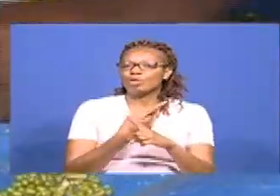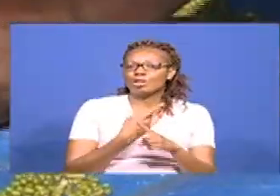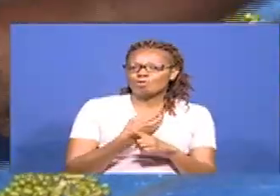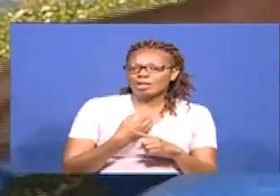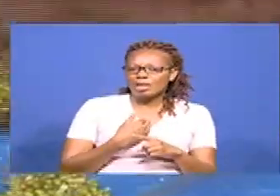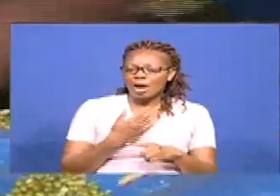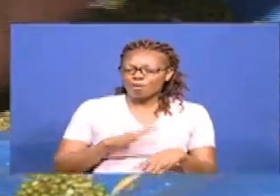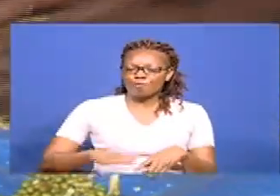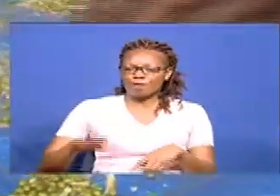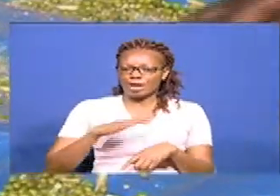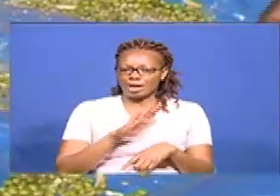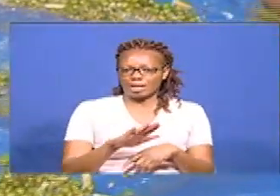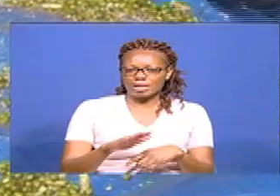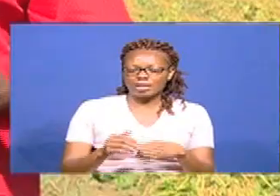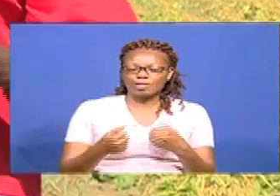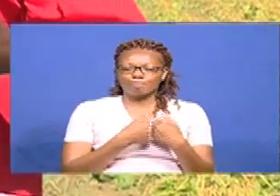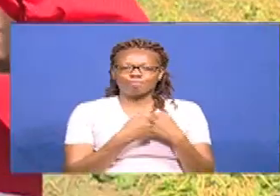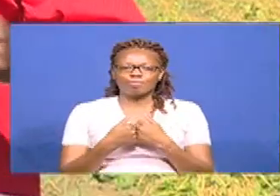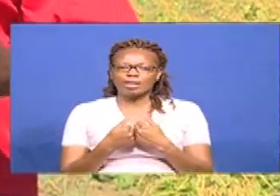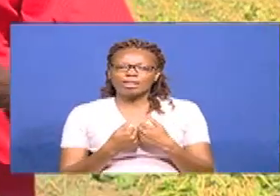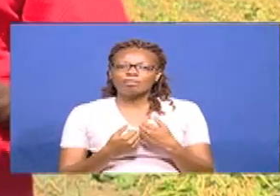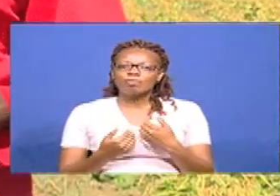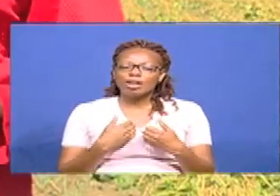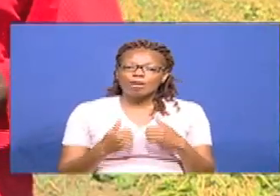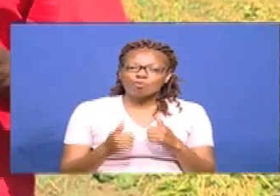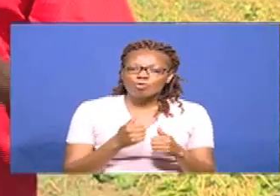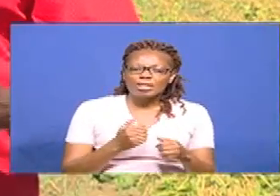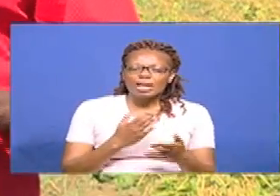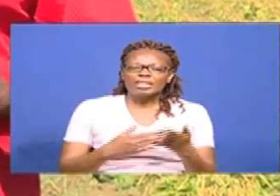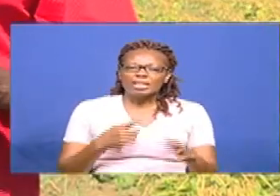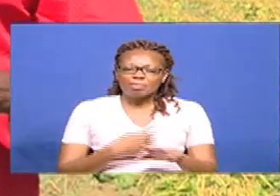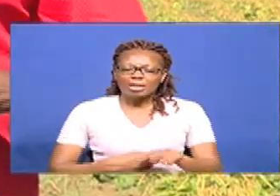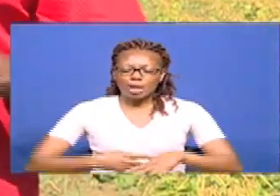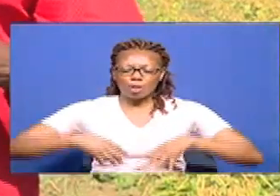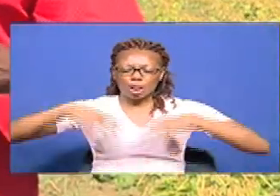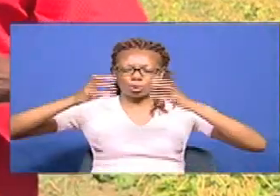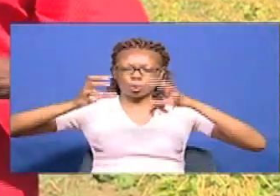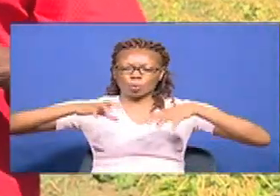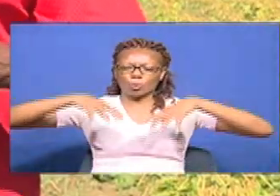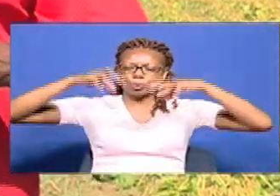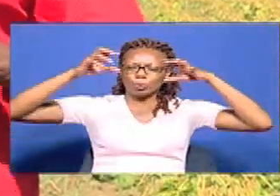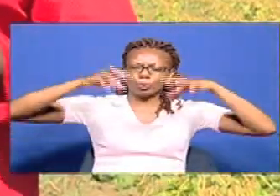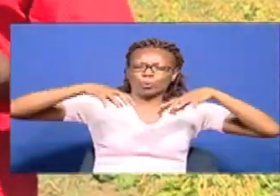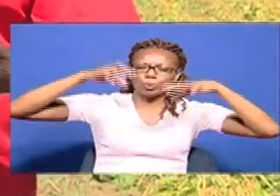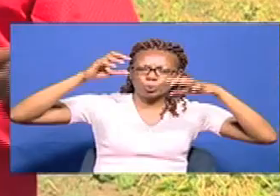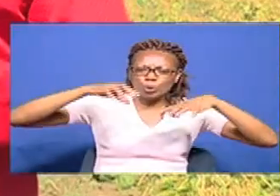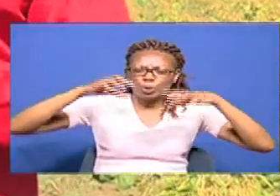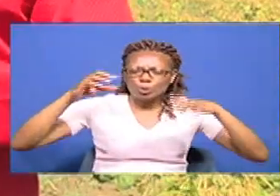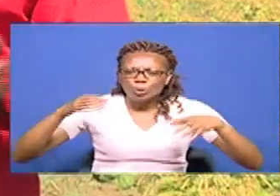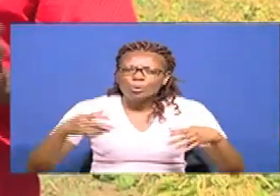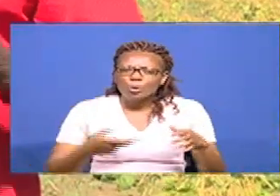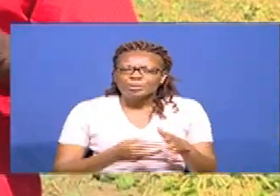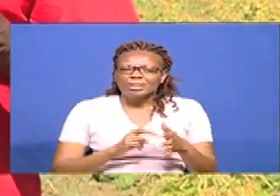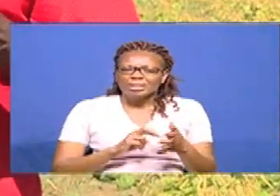Za dengu eneo hili ni hii. Dengu wakati ingine mkue kiwa mingi, inakuwa na kutu ingine na shika